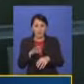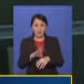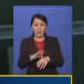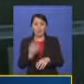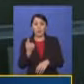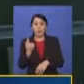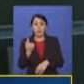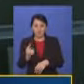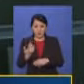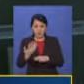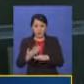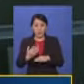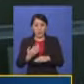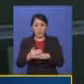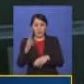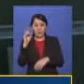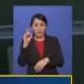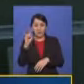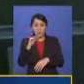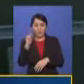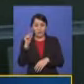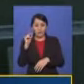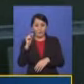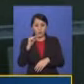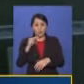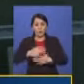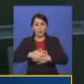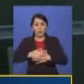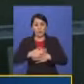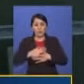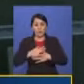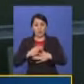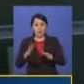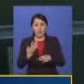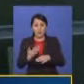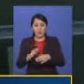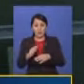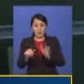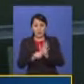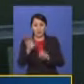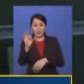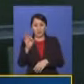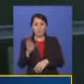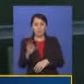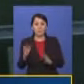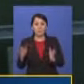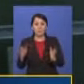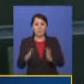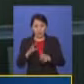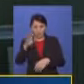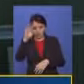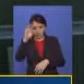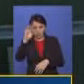жеңілдікпен берілетін несие көлемі айтарлықтай ұлғайды. Несиелерді 6%-ға дейін төмендету үшін